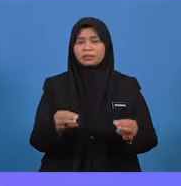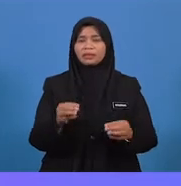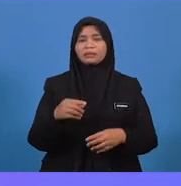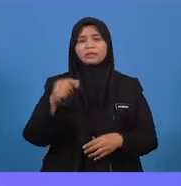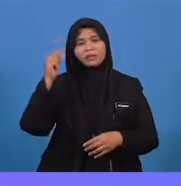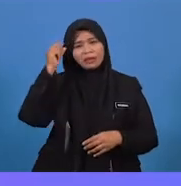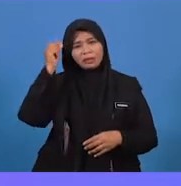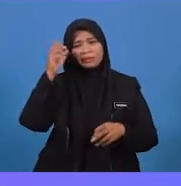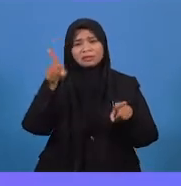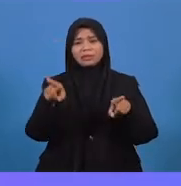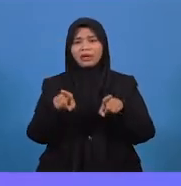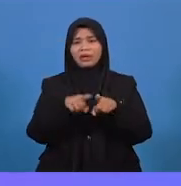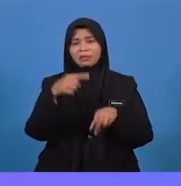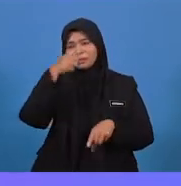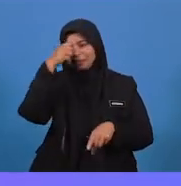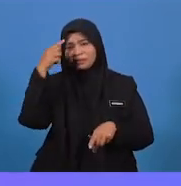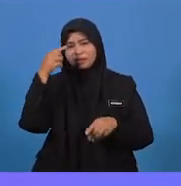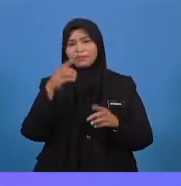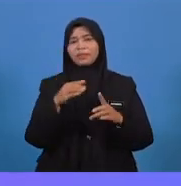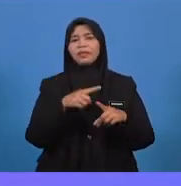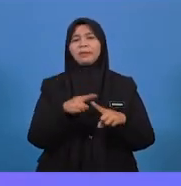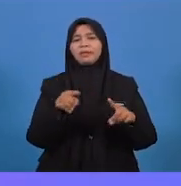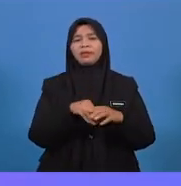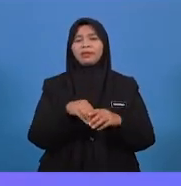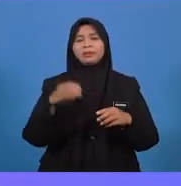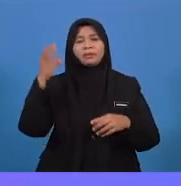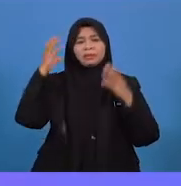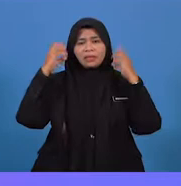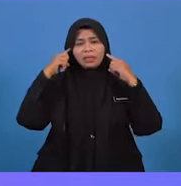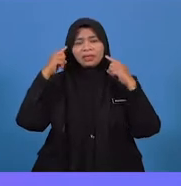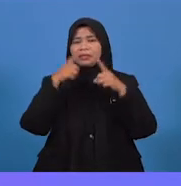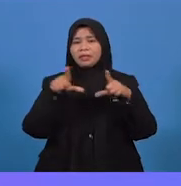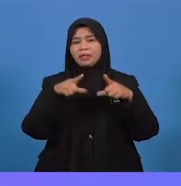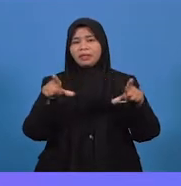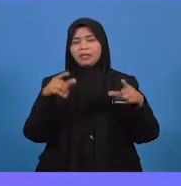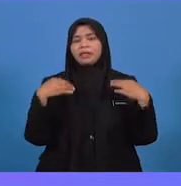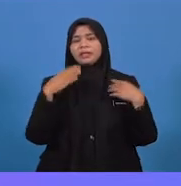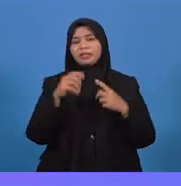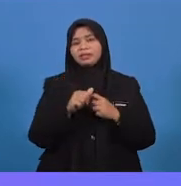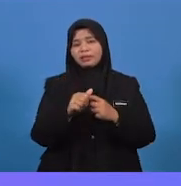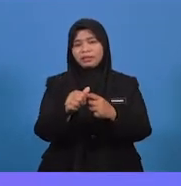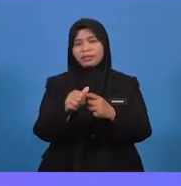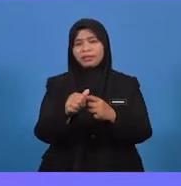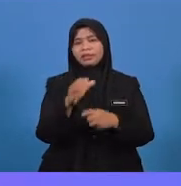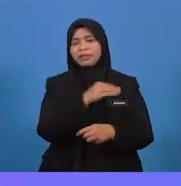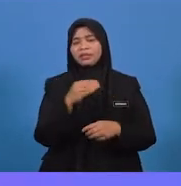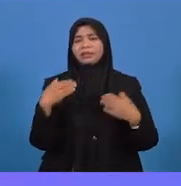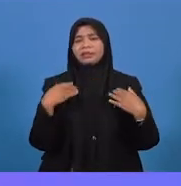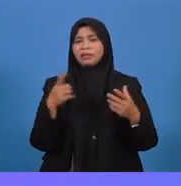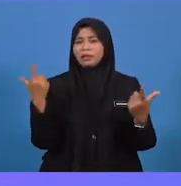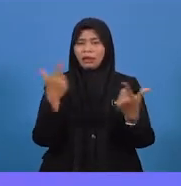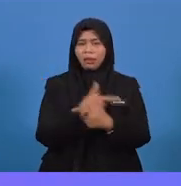isi kepala macam-macam. Manusia ada yang taat dan ada yang ingkar kepada Allah Subhanahu wa